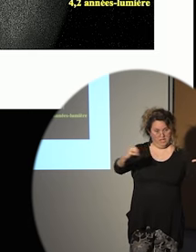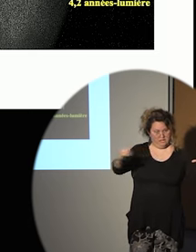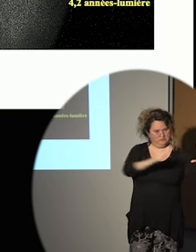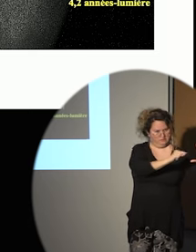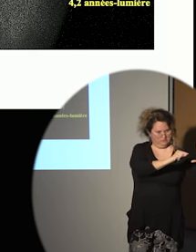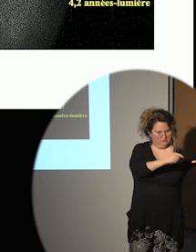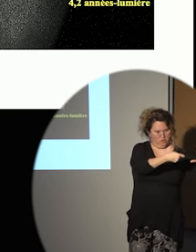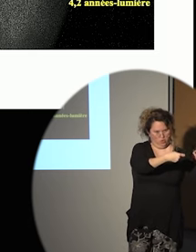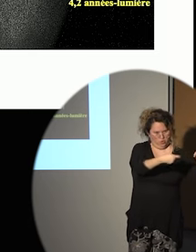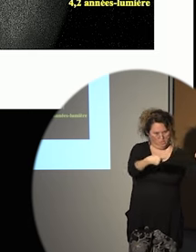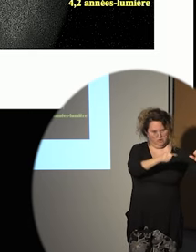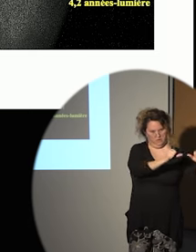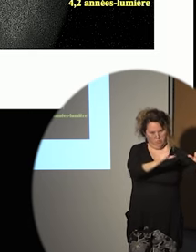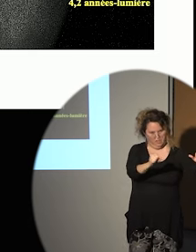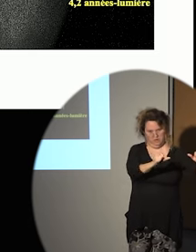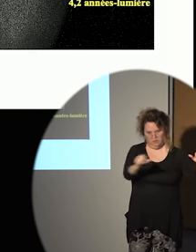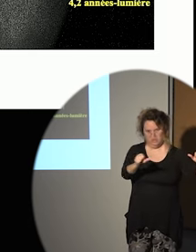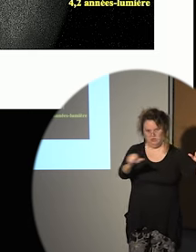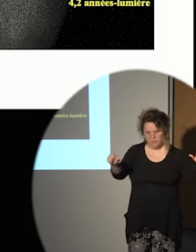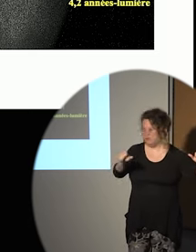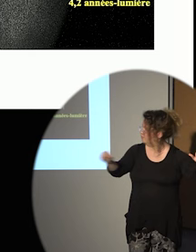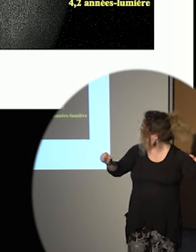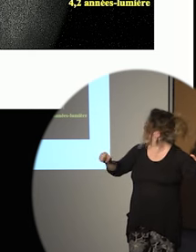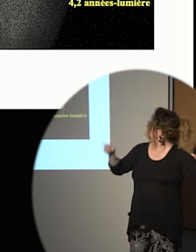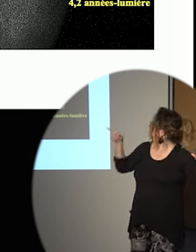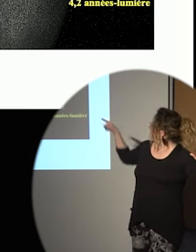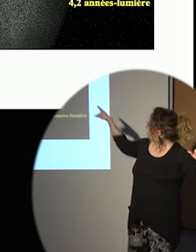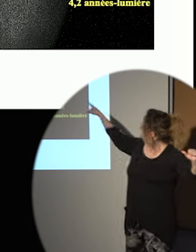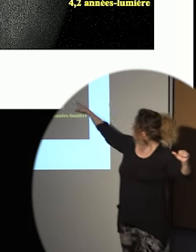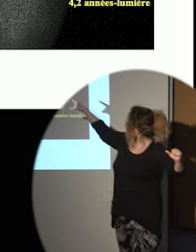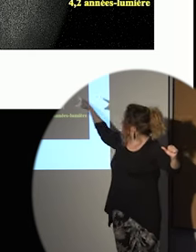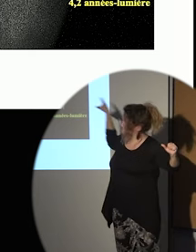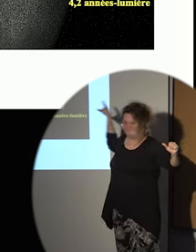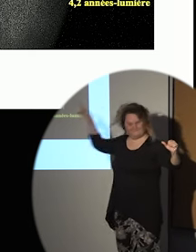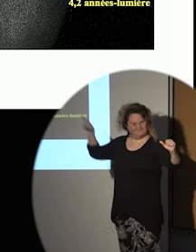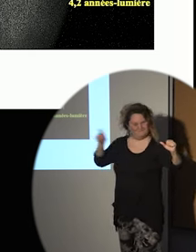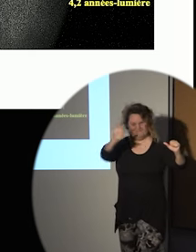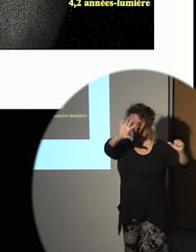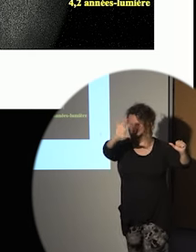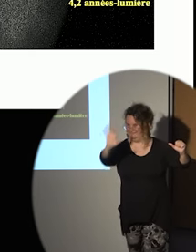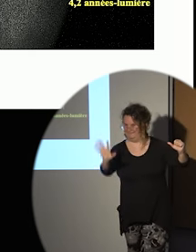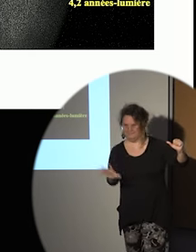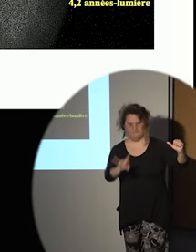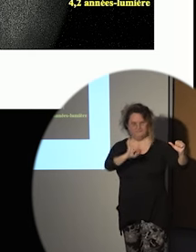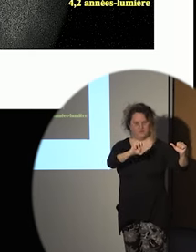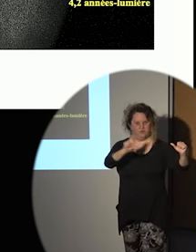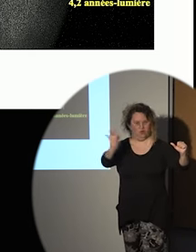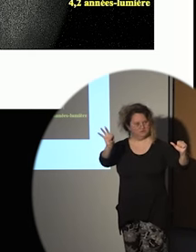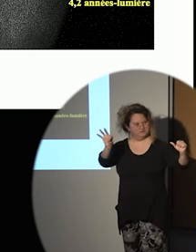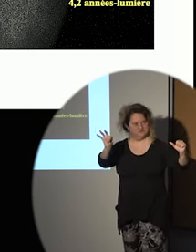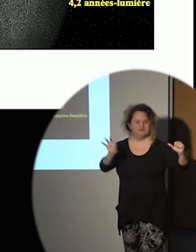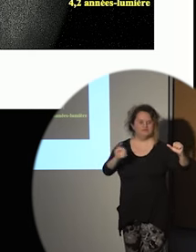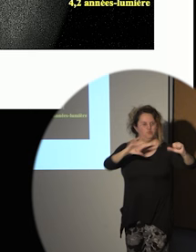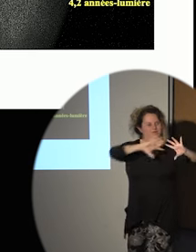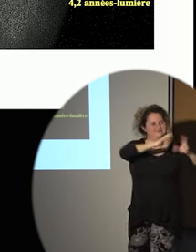je vous parlerai en particulier du nuage d'Oort, qui est un nuage gigantesque, qui englobe l'ensemble du système solaire, qui n'est pas